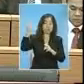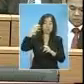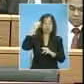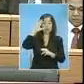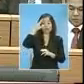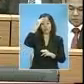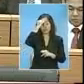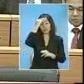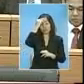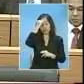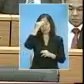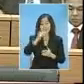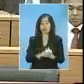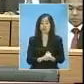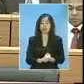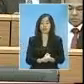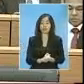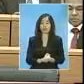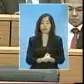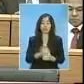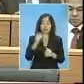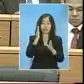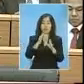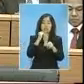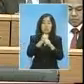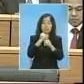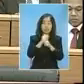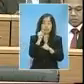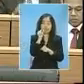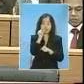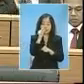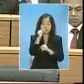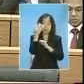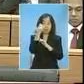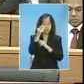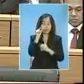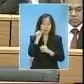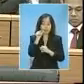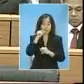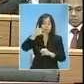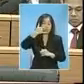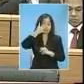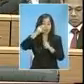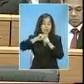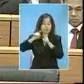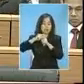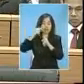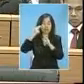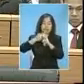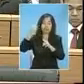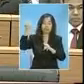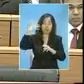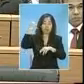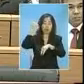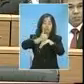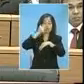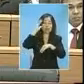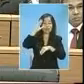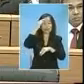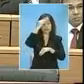แพี Mอิผู้ผลิตชิปคอมพิวเตอร์และชิปสมาร์ทโฟนรายใหญ่ที่สุดของประเทศ